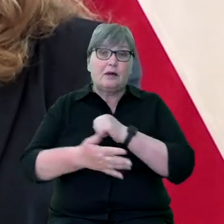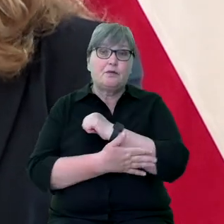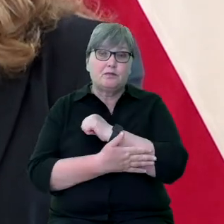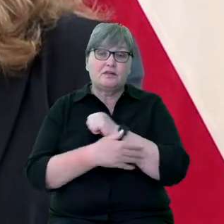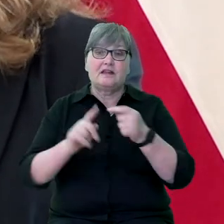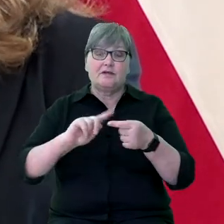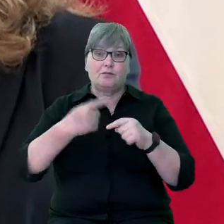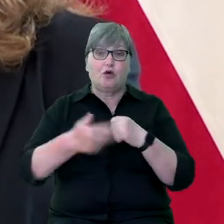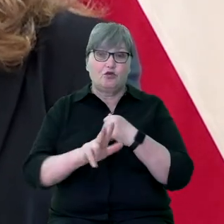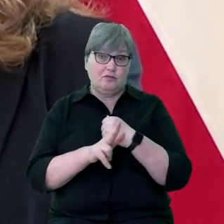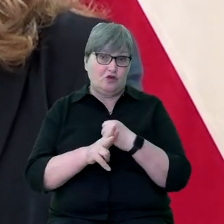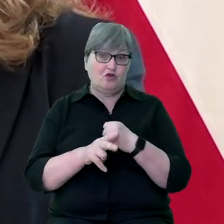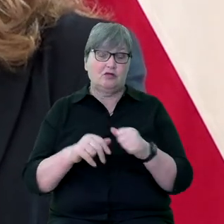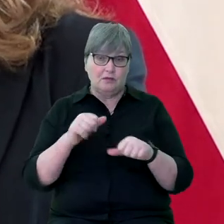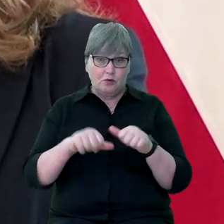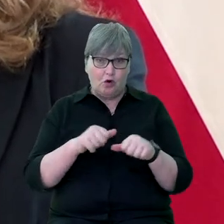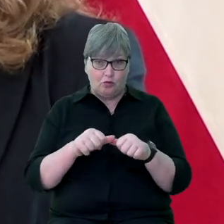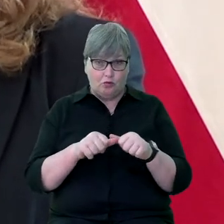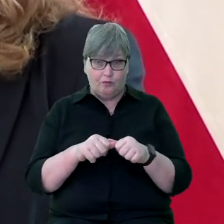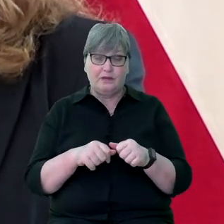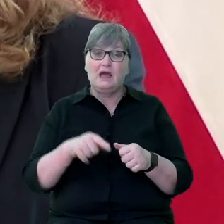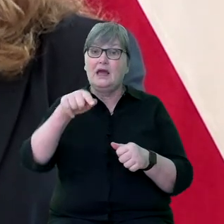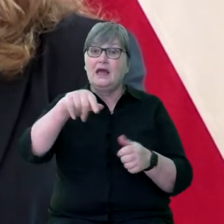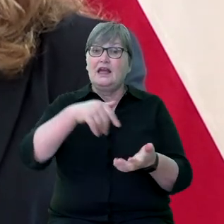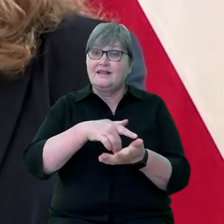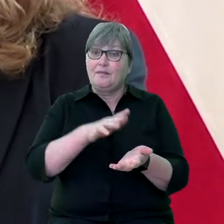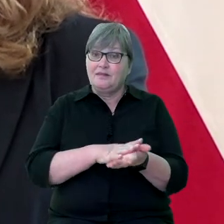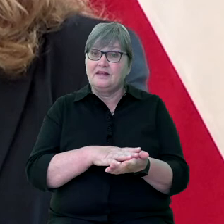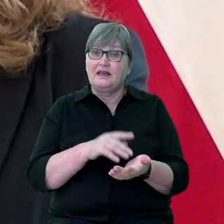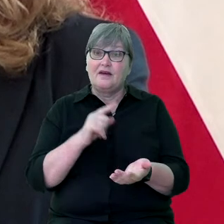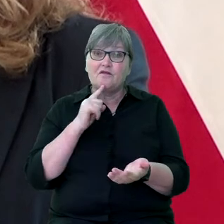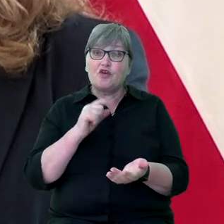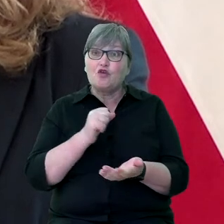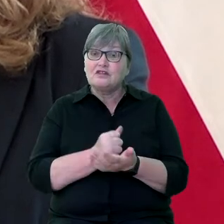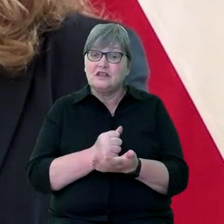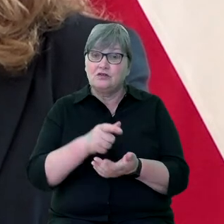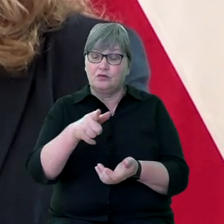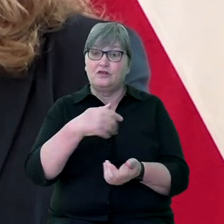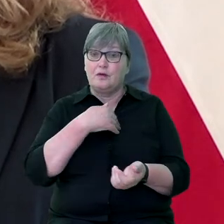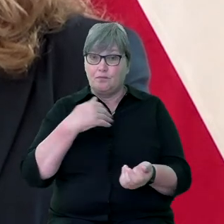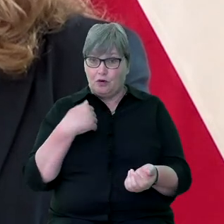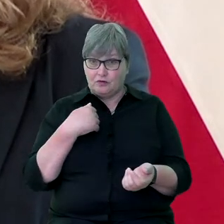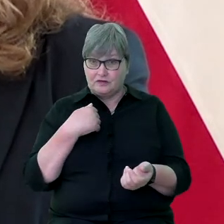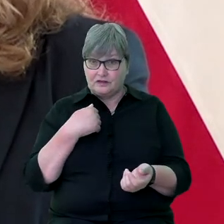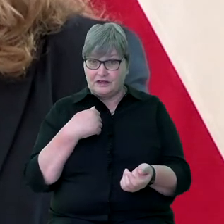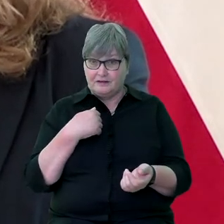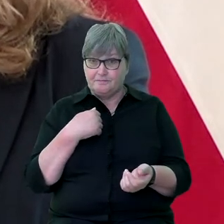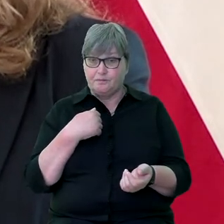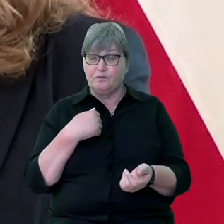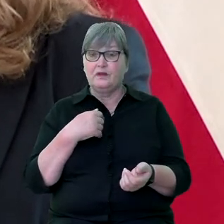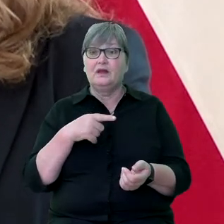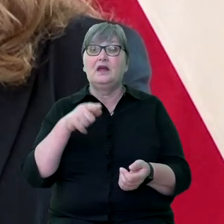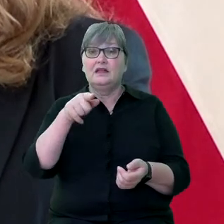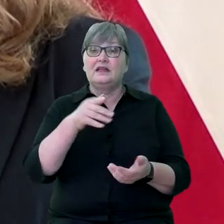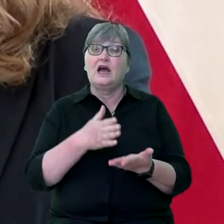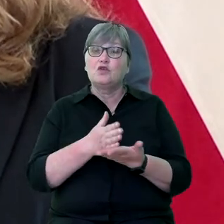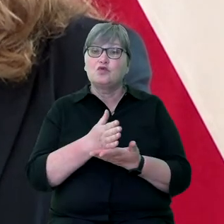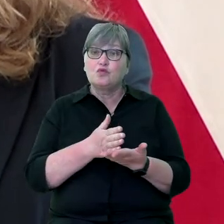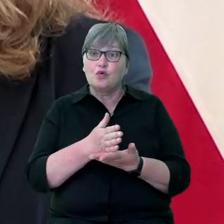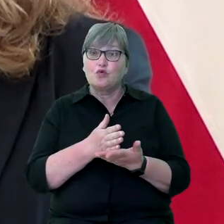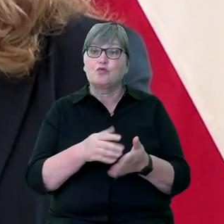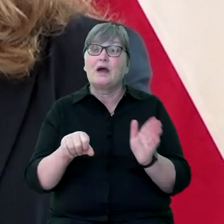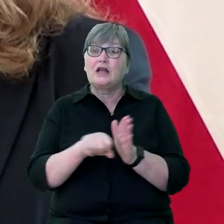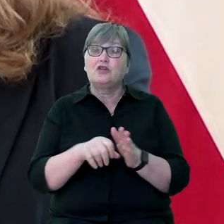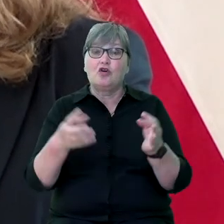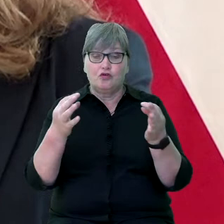przepisach Konstytucji Rzeczypospolitej Polskiej oraz ustawy z 21 listopada 2008 roku służba stanowi do